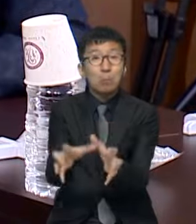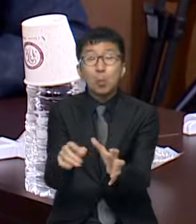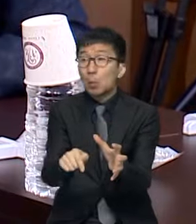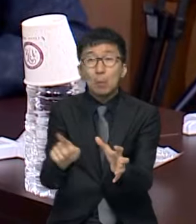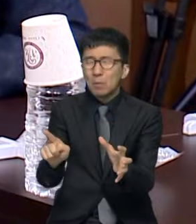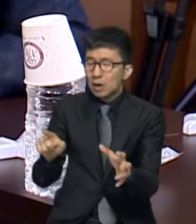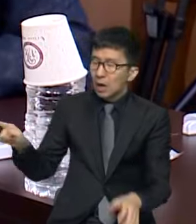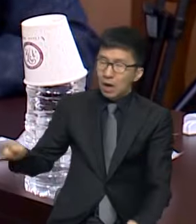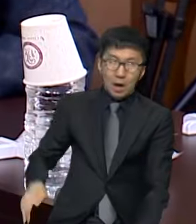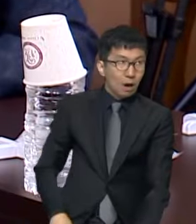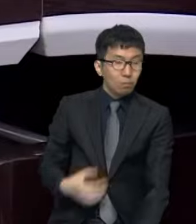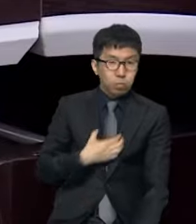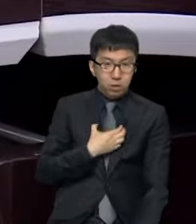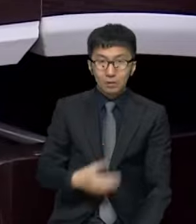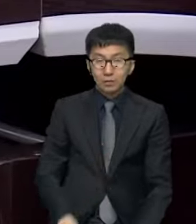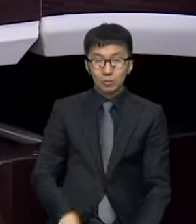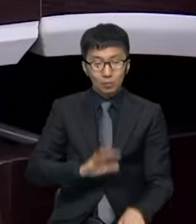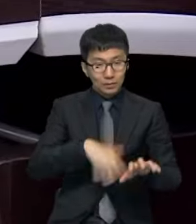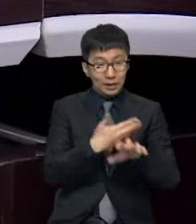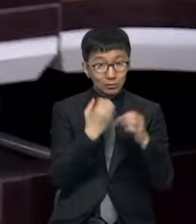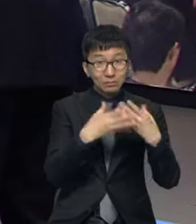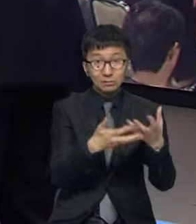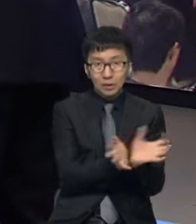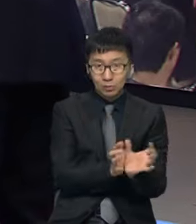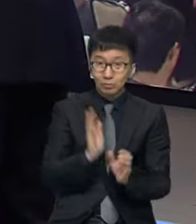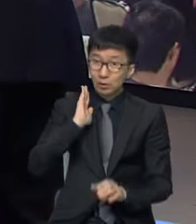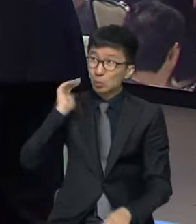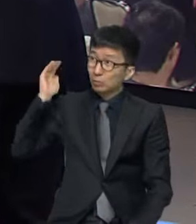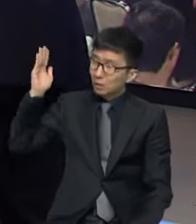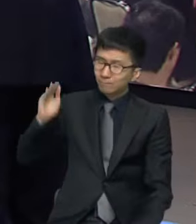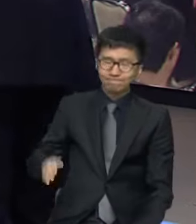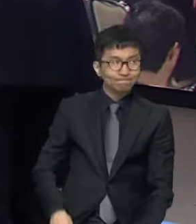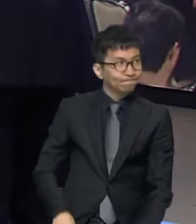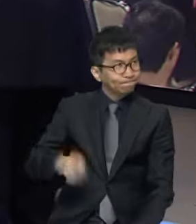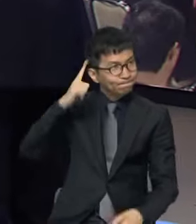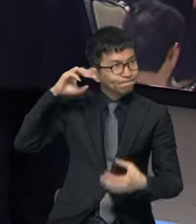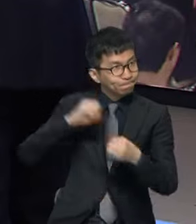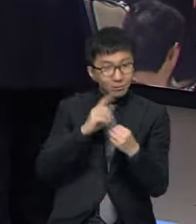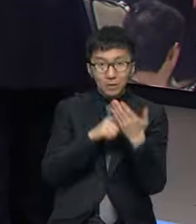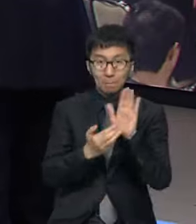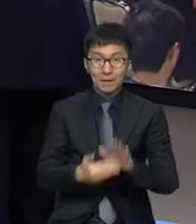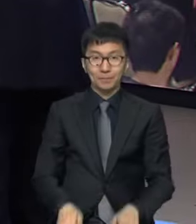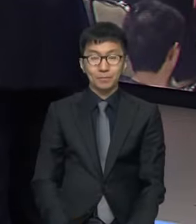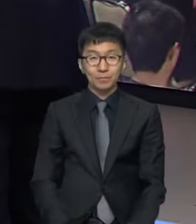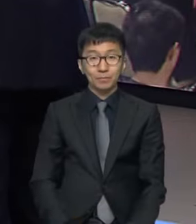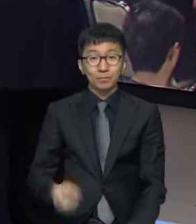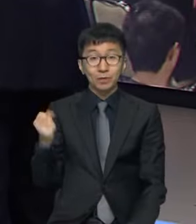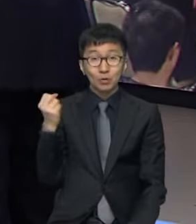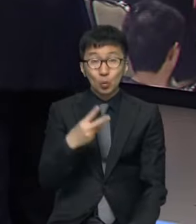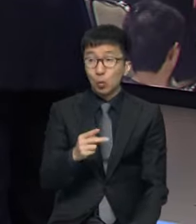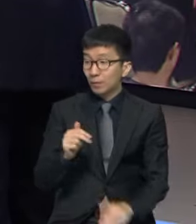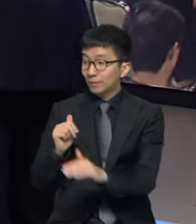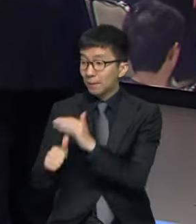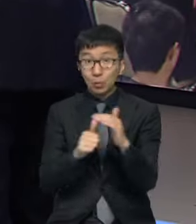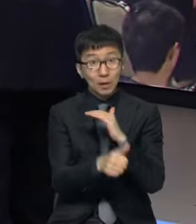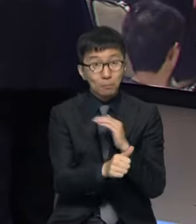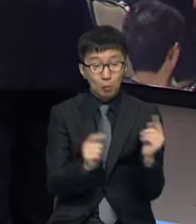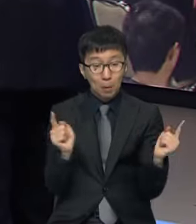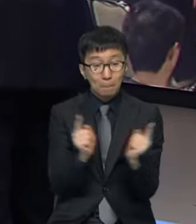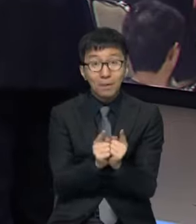인식이 참혹한 수준이라고 비판했습니다. 자, 그리고 한 차례 연기됐었던 여야 대표 회담 일정